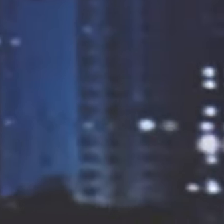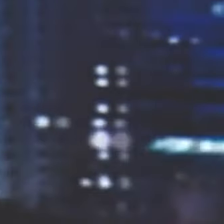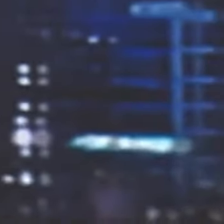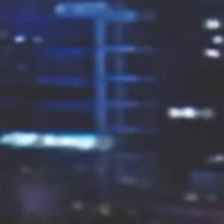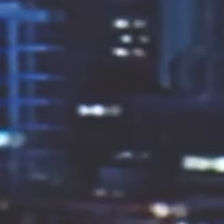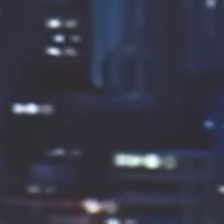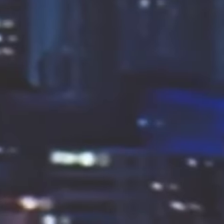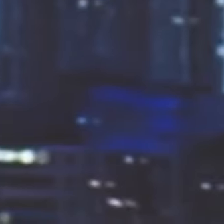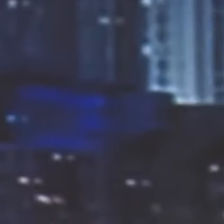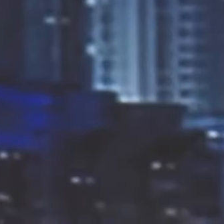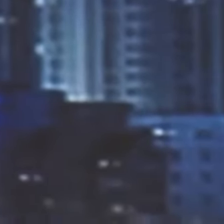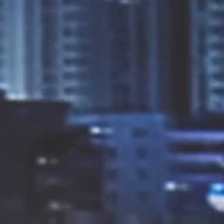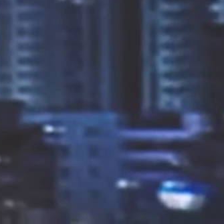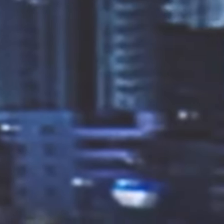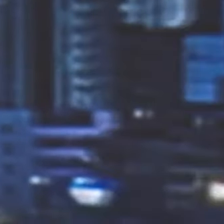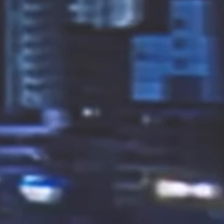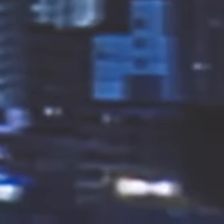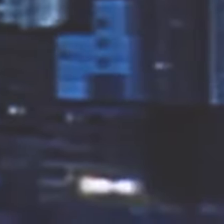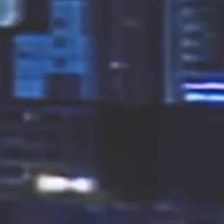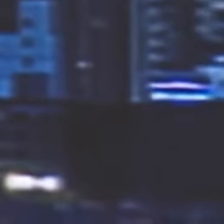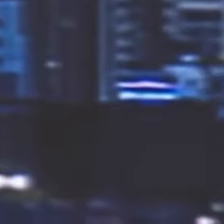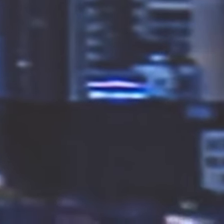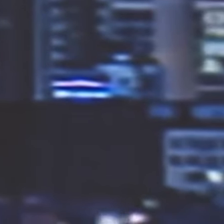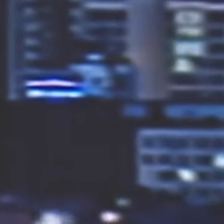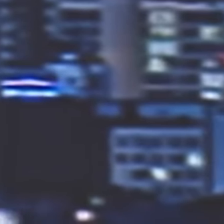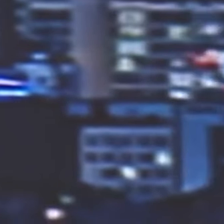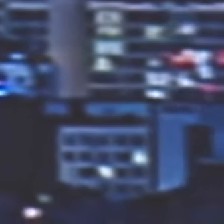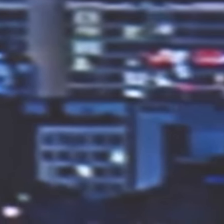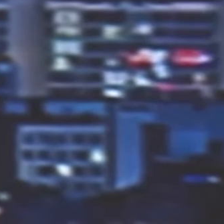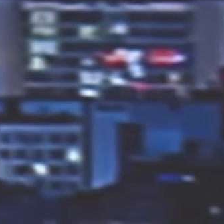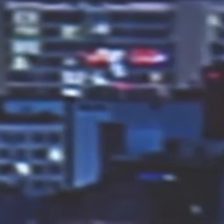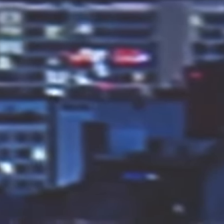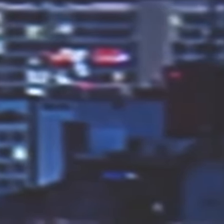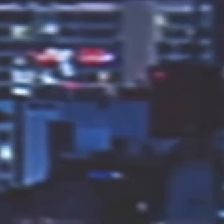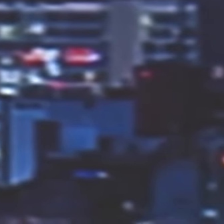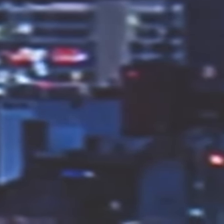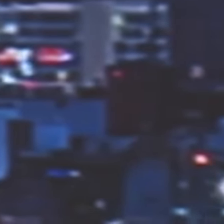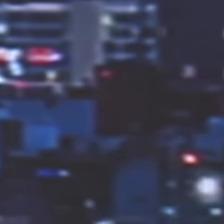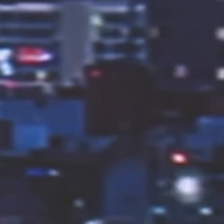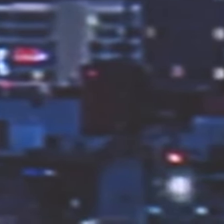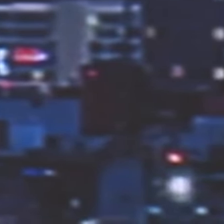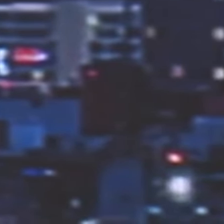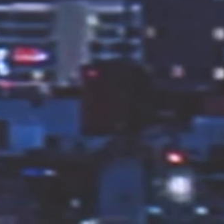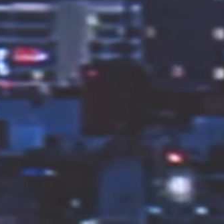시청해주셔서 고맙습니다. 저희는 저녁 6시 50분 뉴스룸에서 뵙겠습니다.